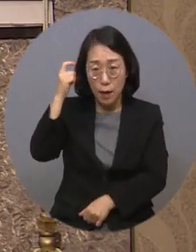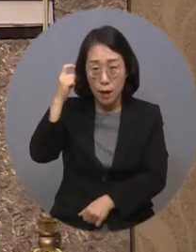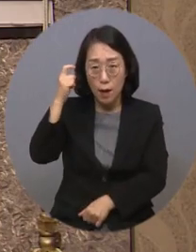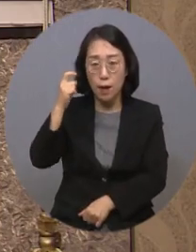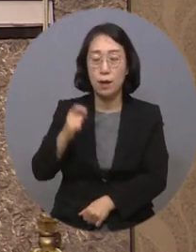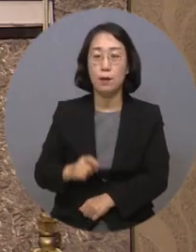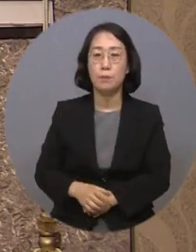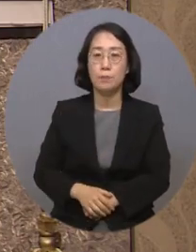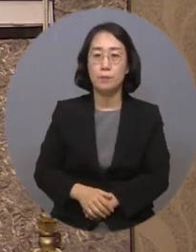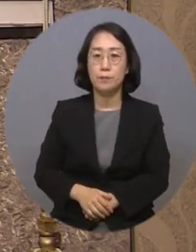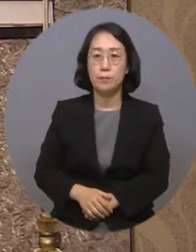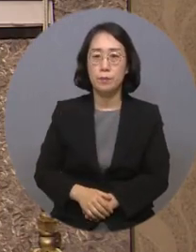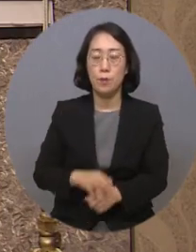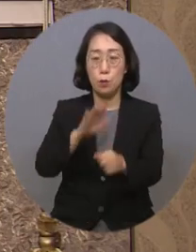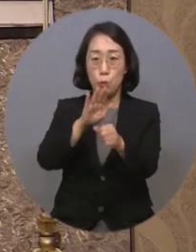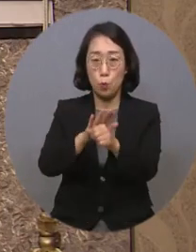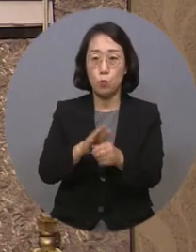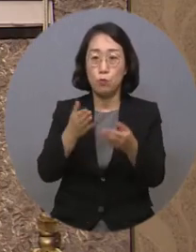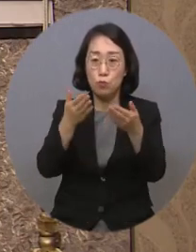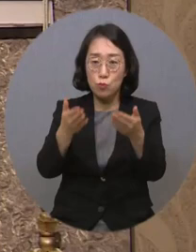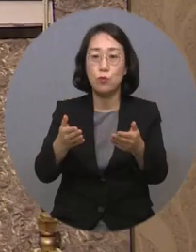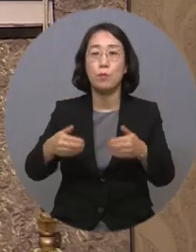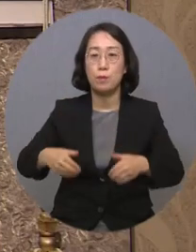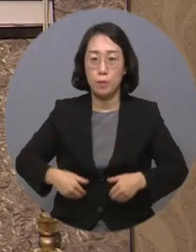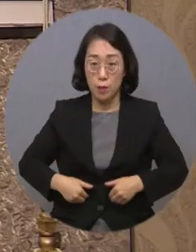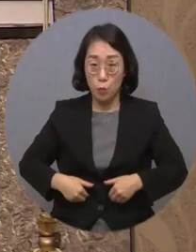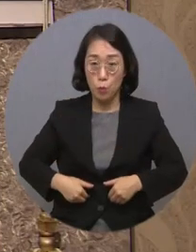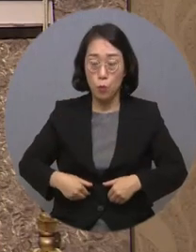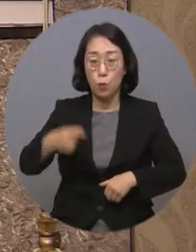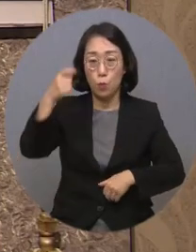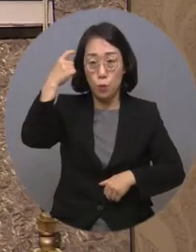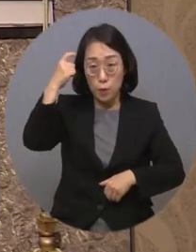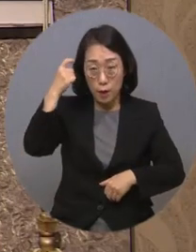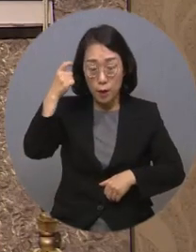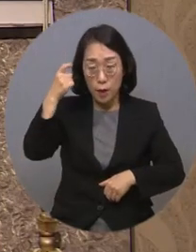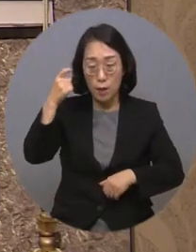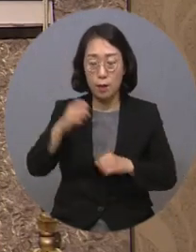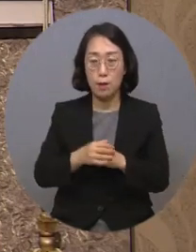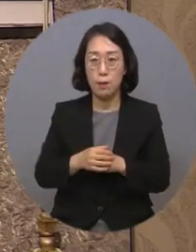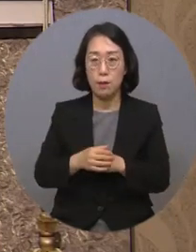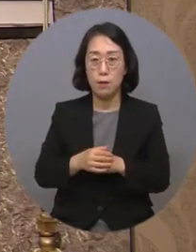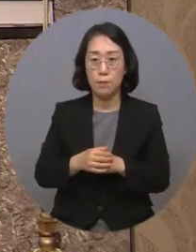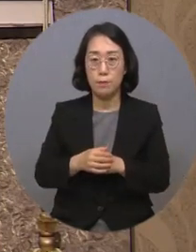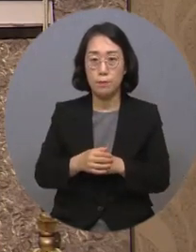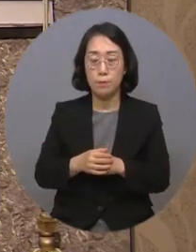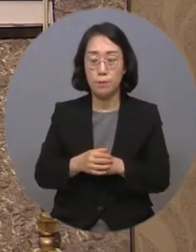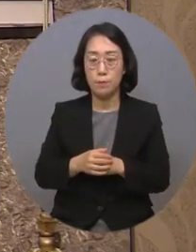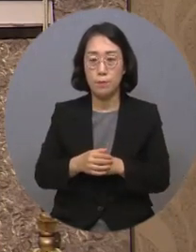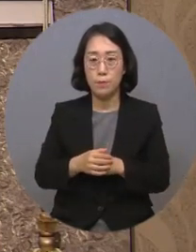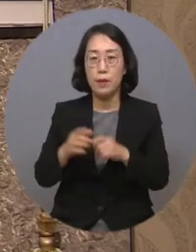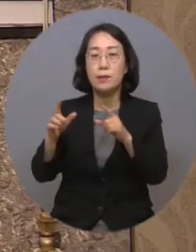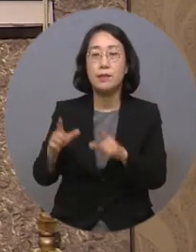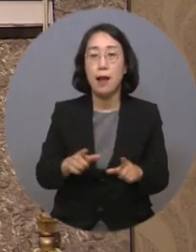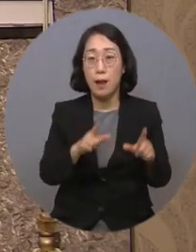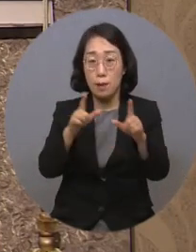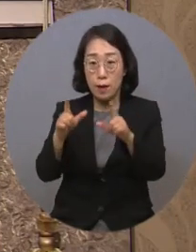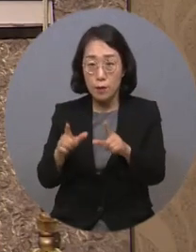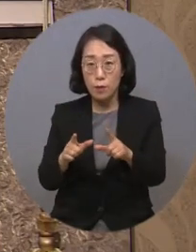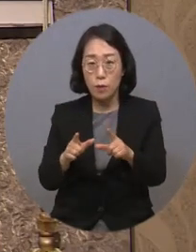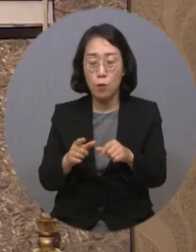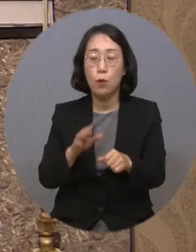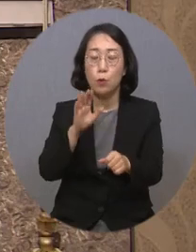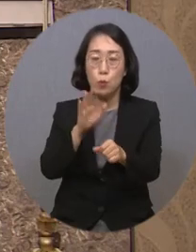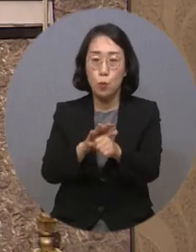조금이라도 도움이 조움을 주자. 네. 좀 최소한의 삶이라도 살 수 있도록 좀 해주자. 이런